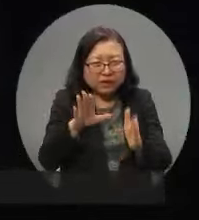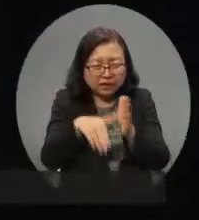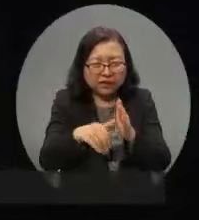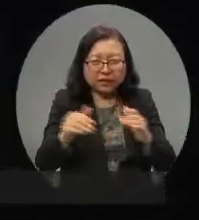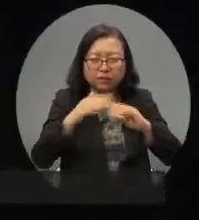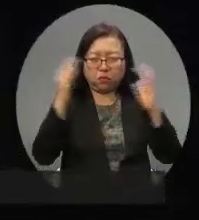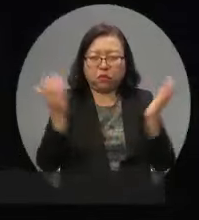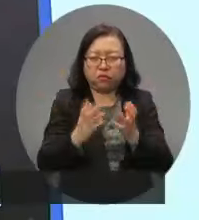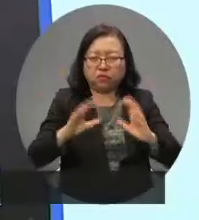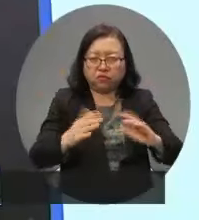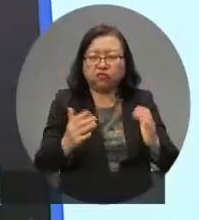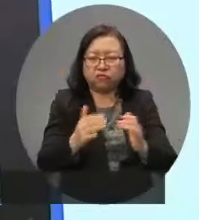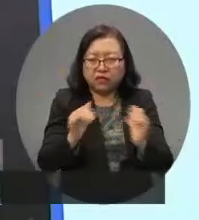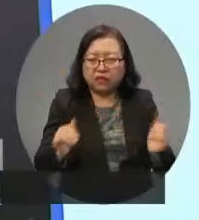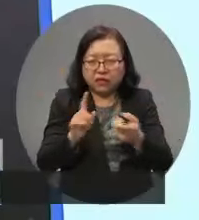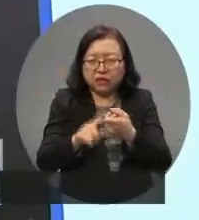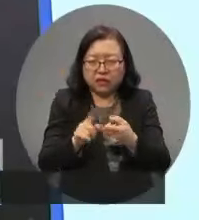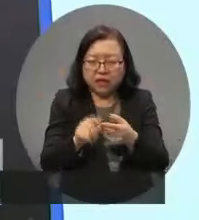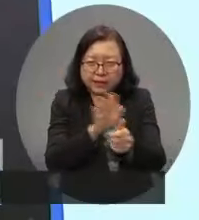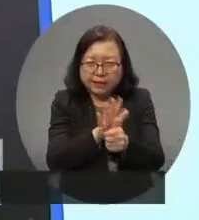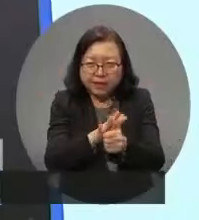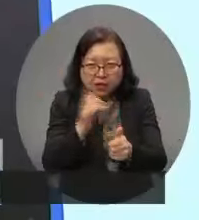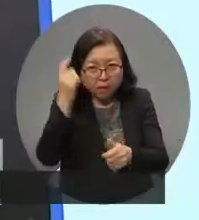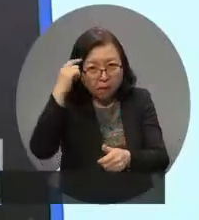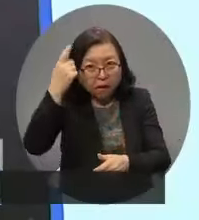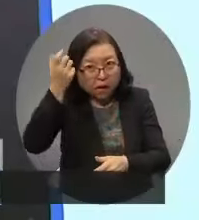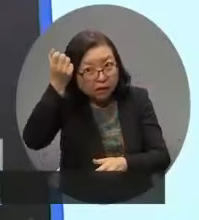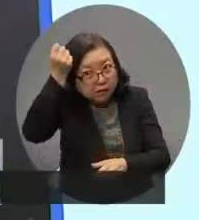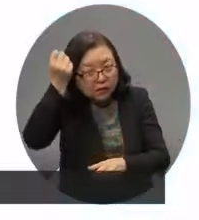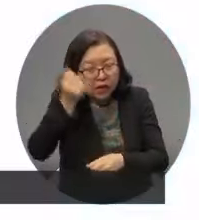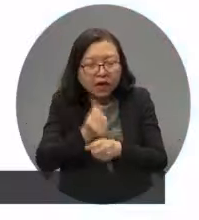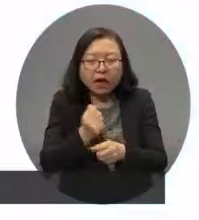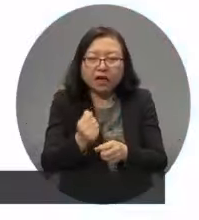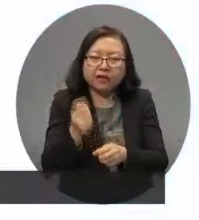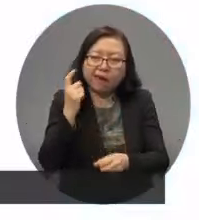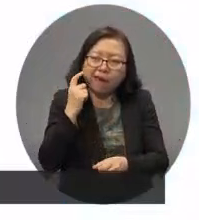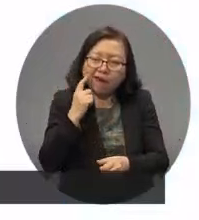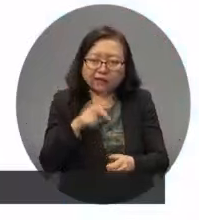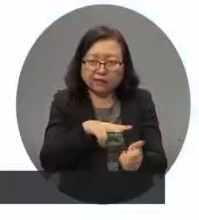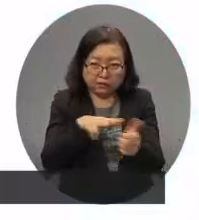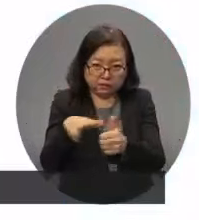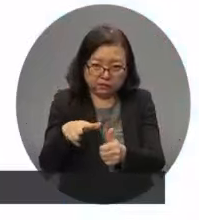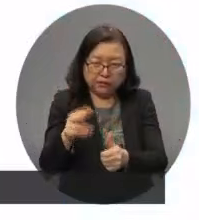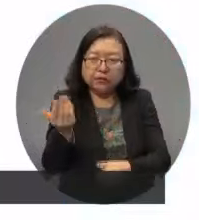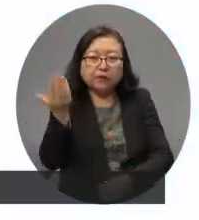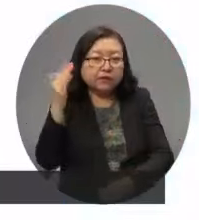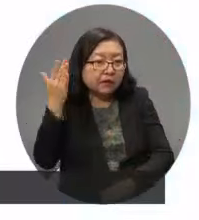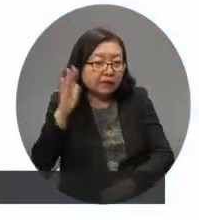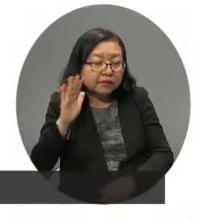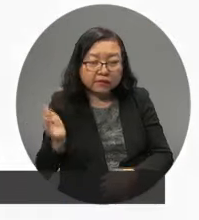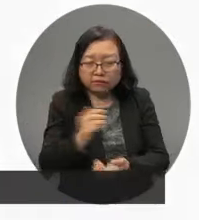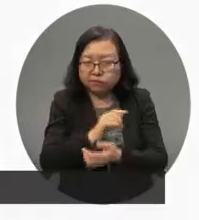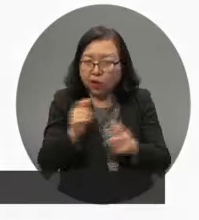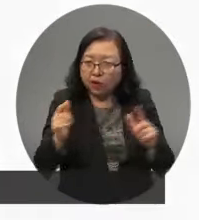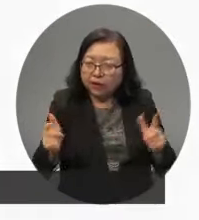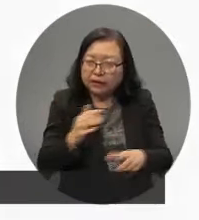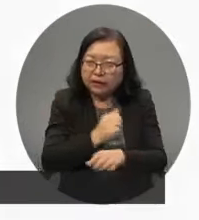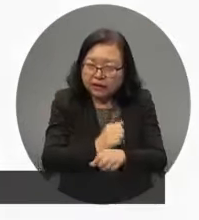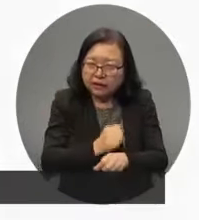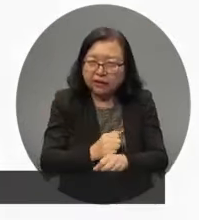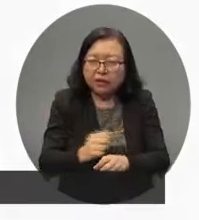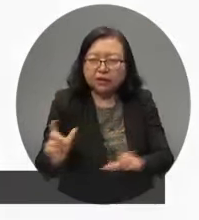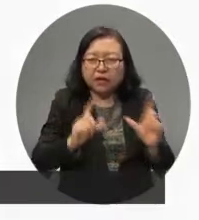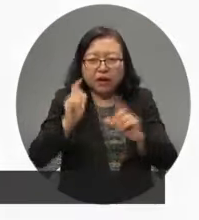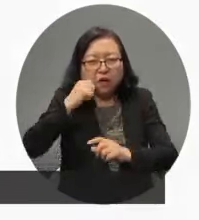대상 하는 을 연상하게 만드는 교묘한 정보 최근에는 각종 의의 현금화 등 힘겨운 서민